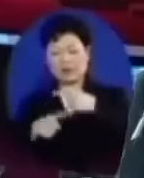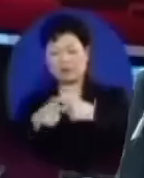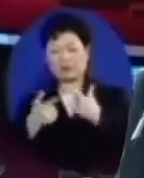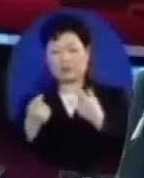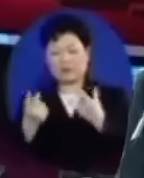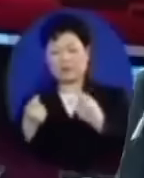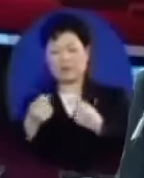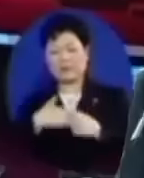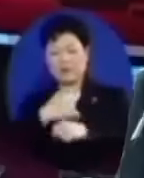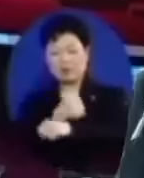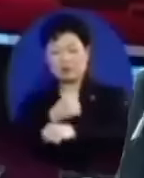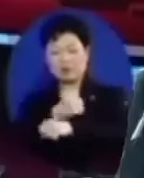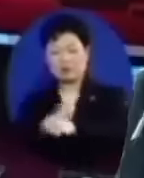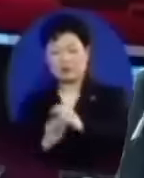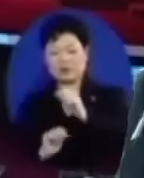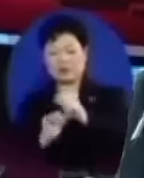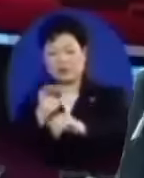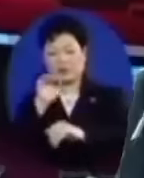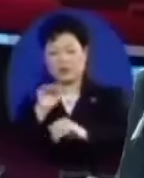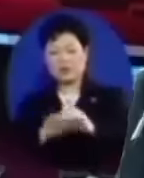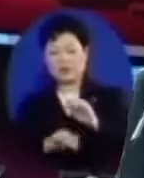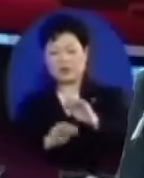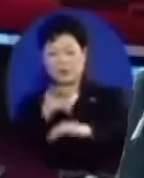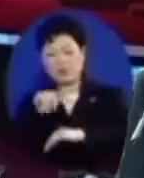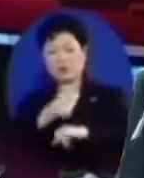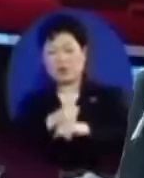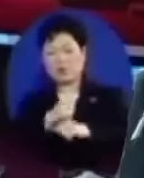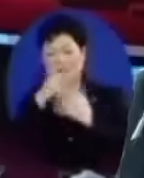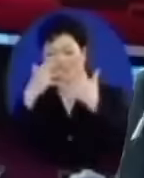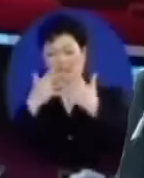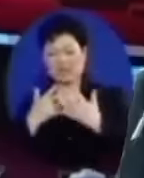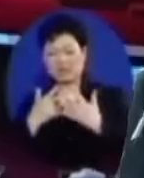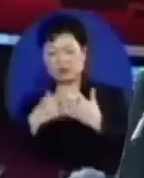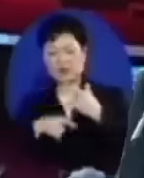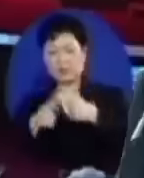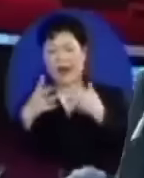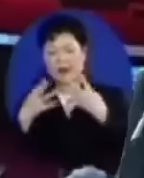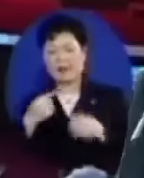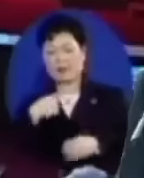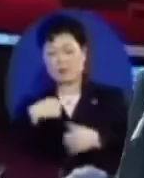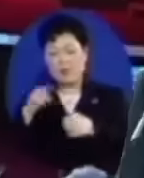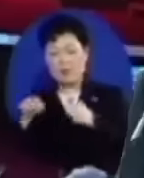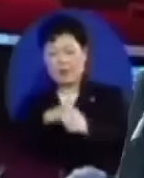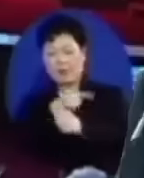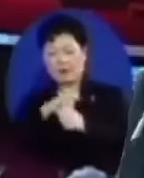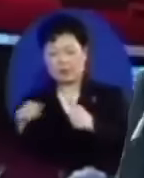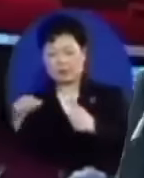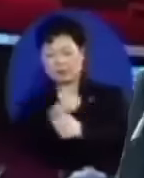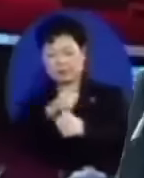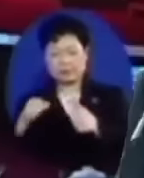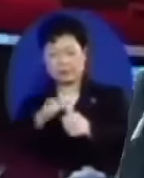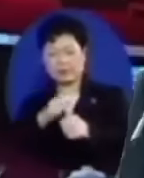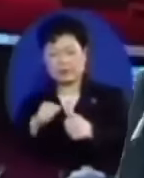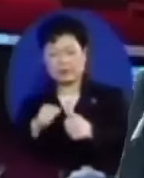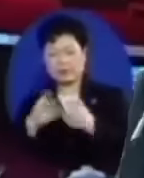그리하도다. 내가 수고를 넘치도록 하고 옥에 갇히기도 더 많이 하고 매도 수없이 맞고 여러 번 죽을